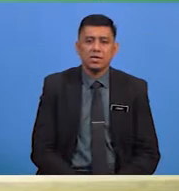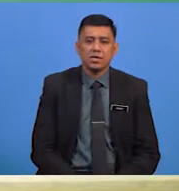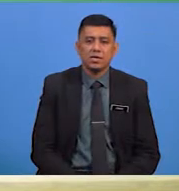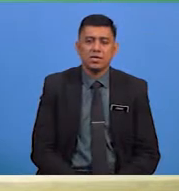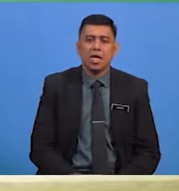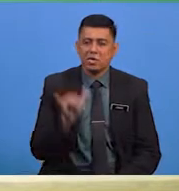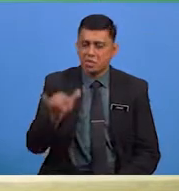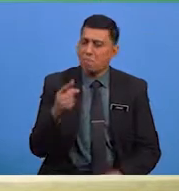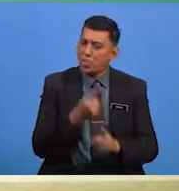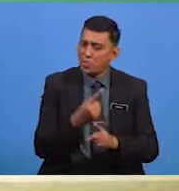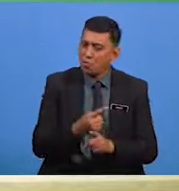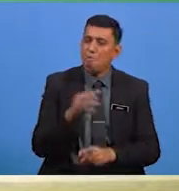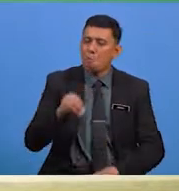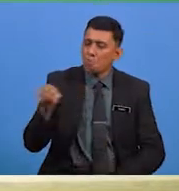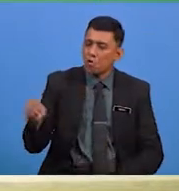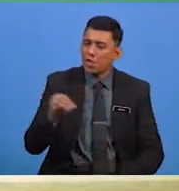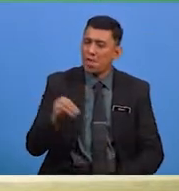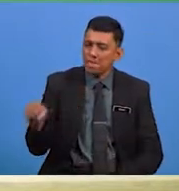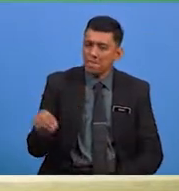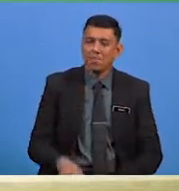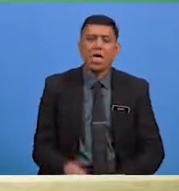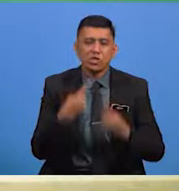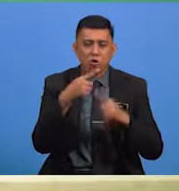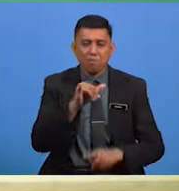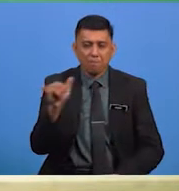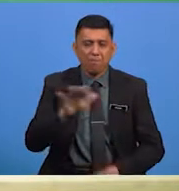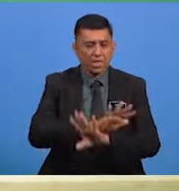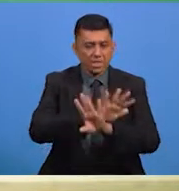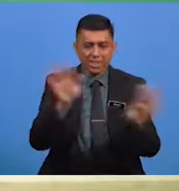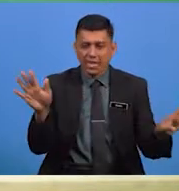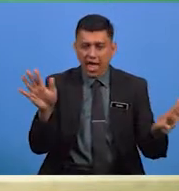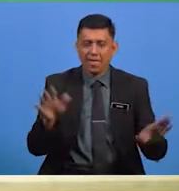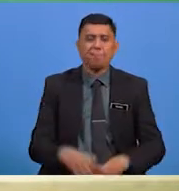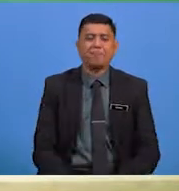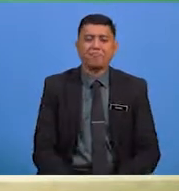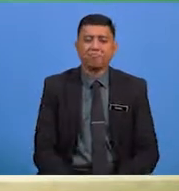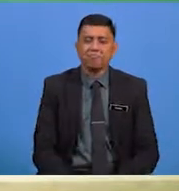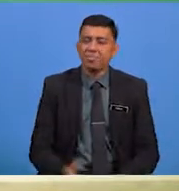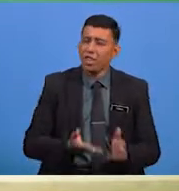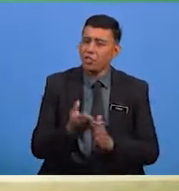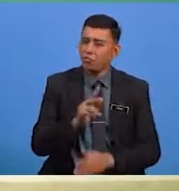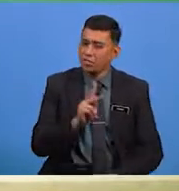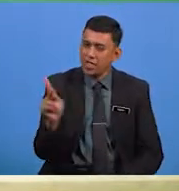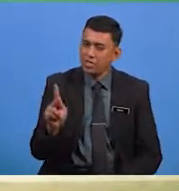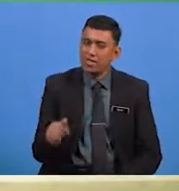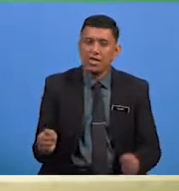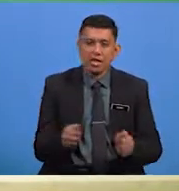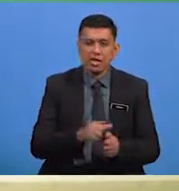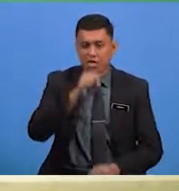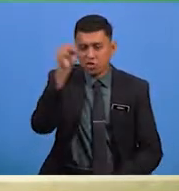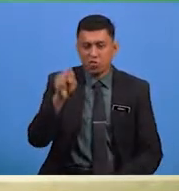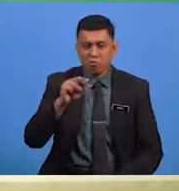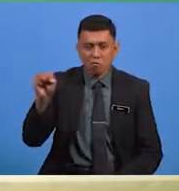Ya, betul murid-murid. Jawapannya tidak. Kita teruskan dengan